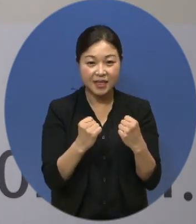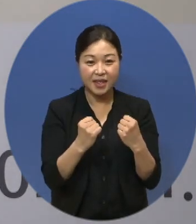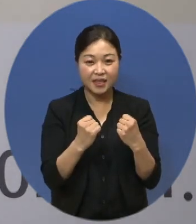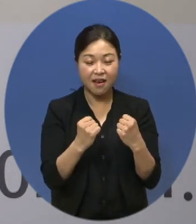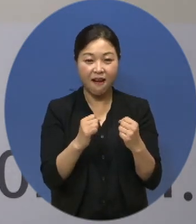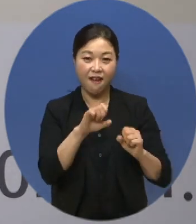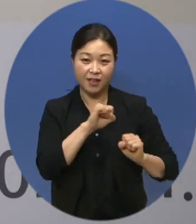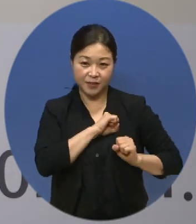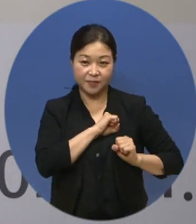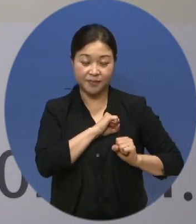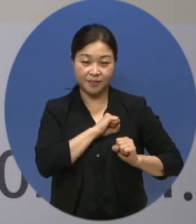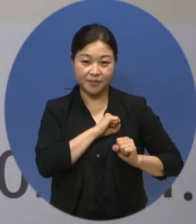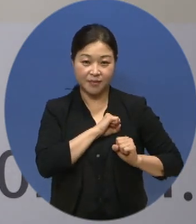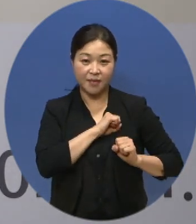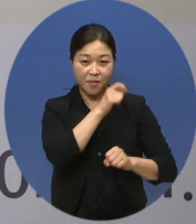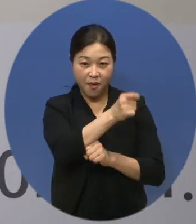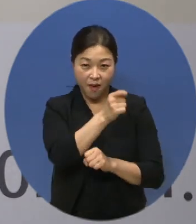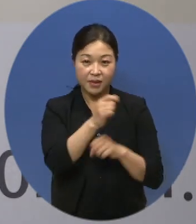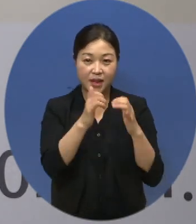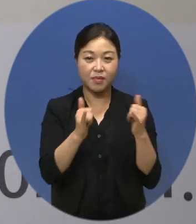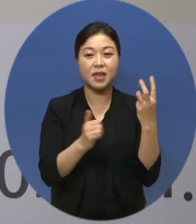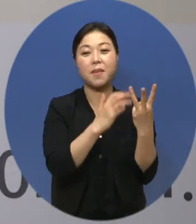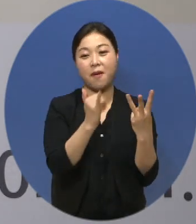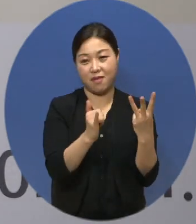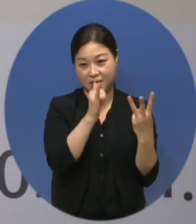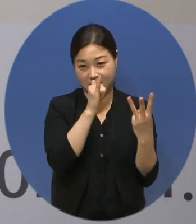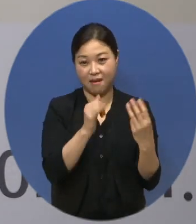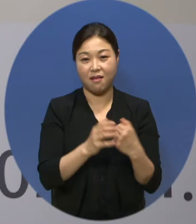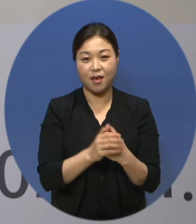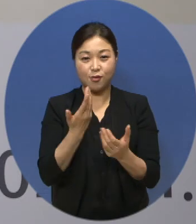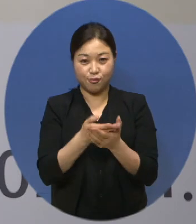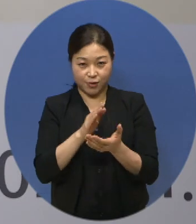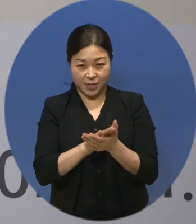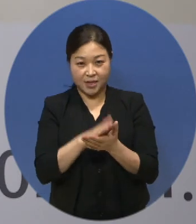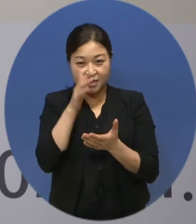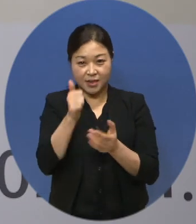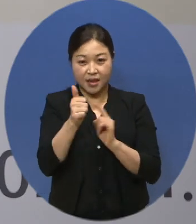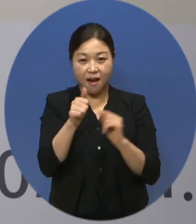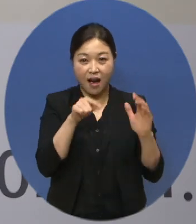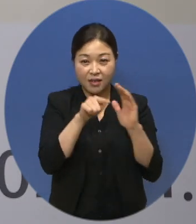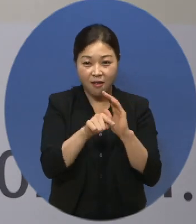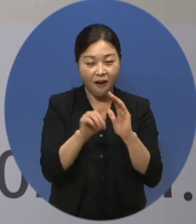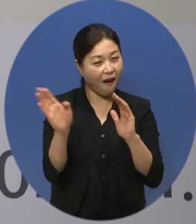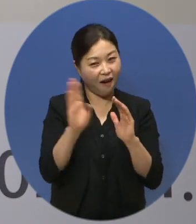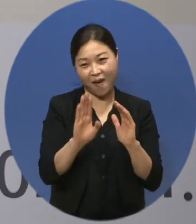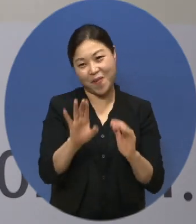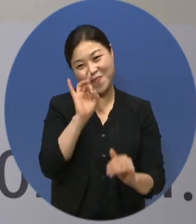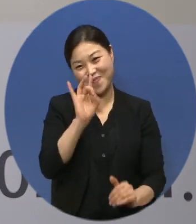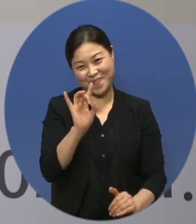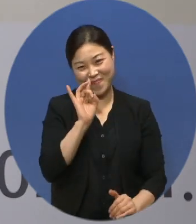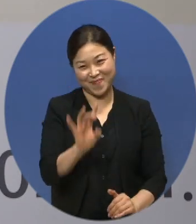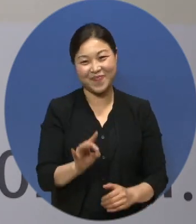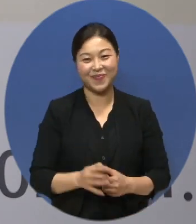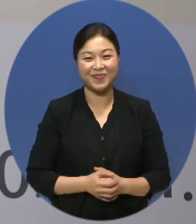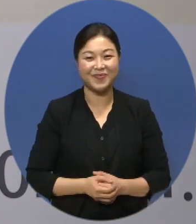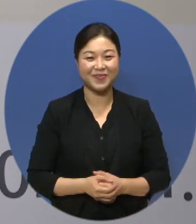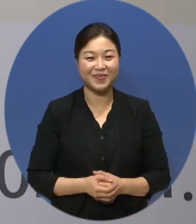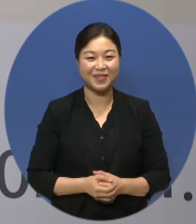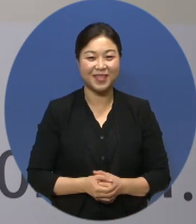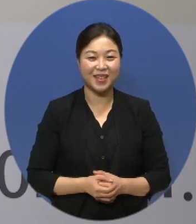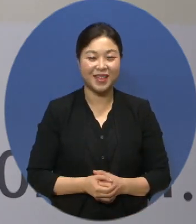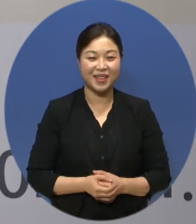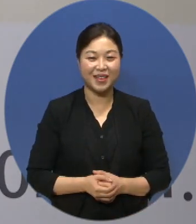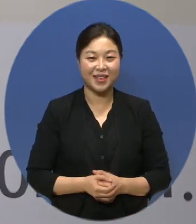3분이 계시다고 알고 있고요. 그래서 수리기사가 가는 것 자체가 사실은 있을 수 없는 일입니다. 근데